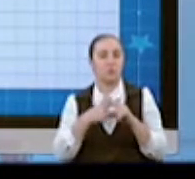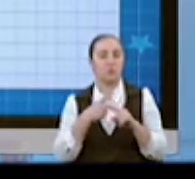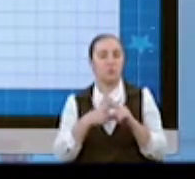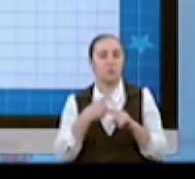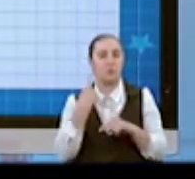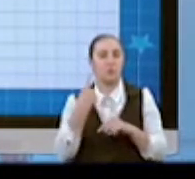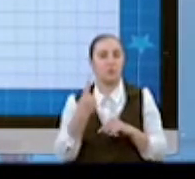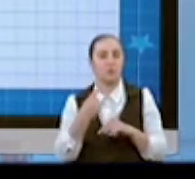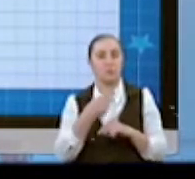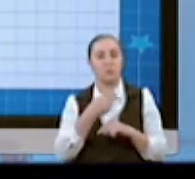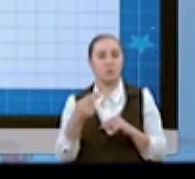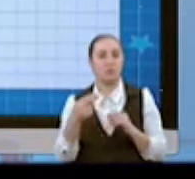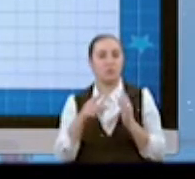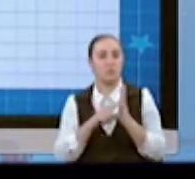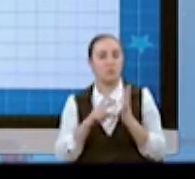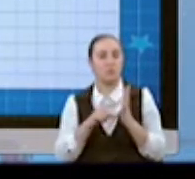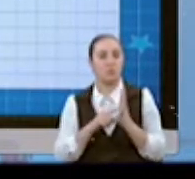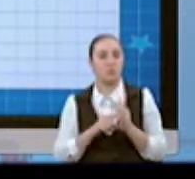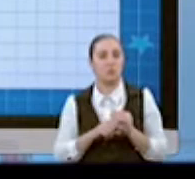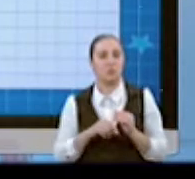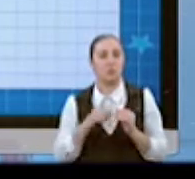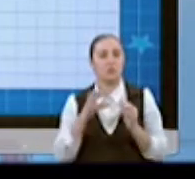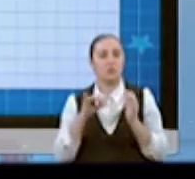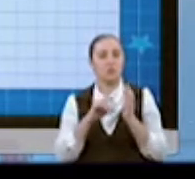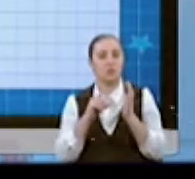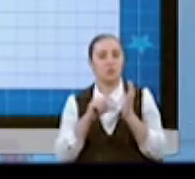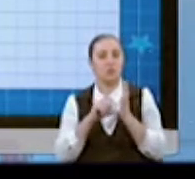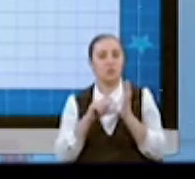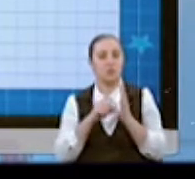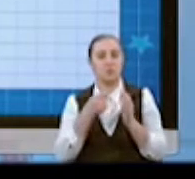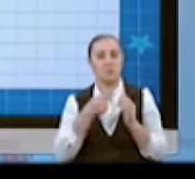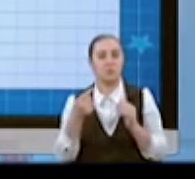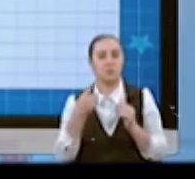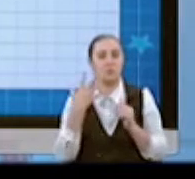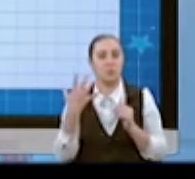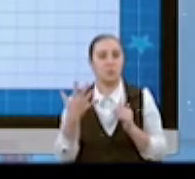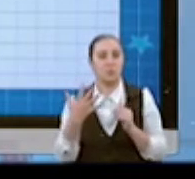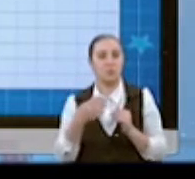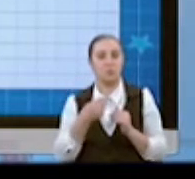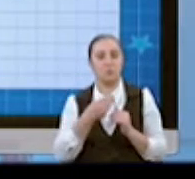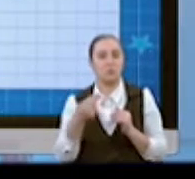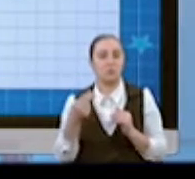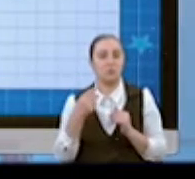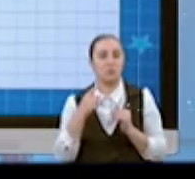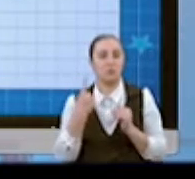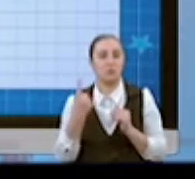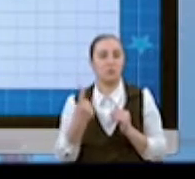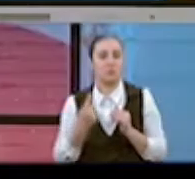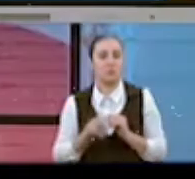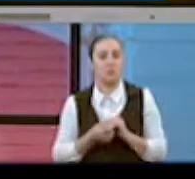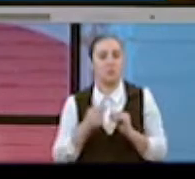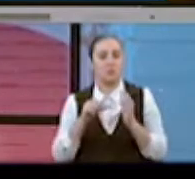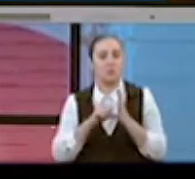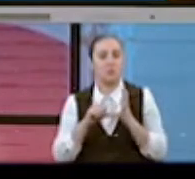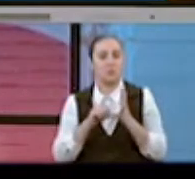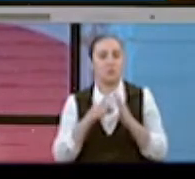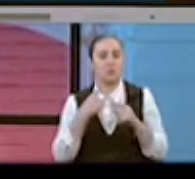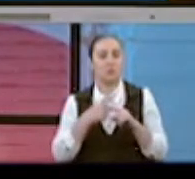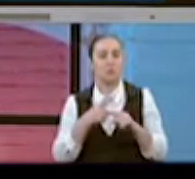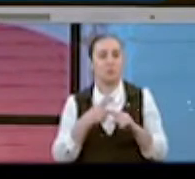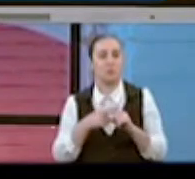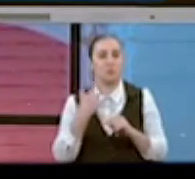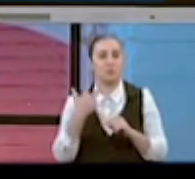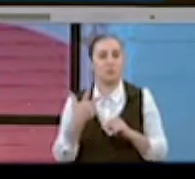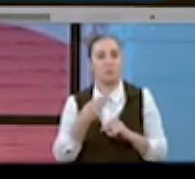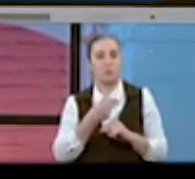прибавили 1. Получили 7. Из 6 вычли 5, получили 1. К 6